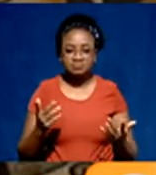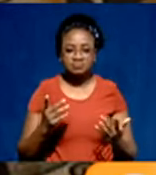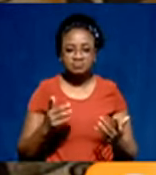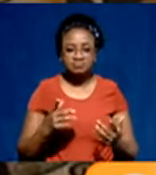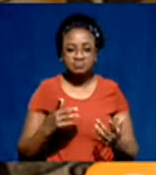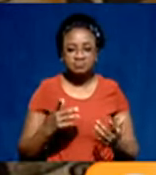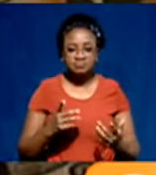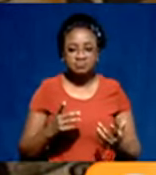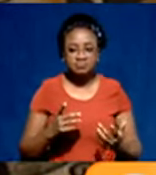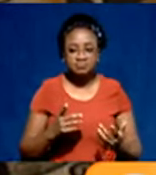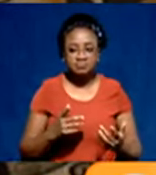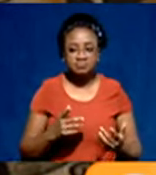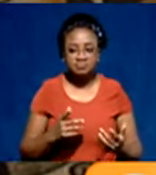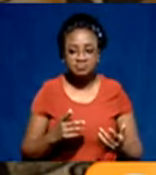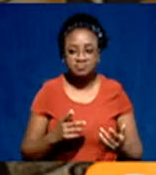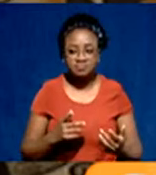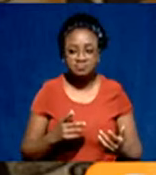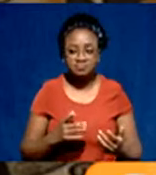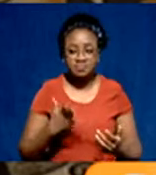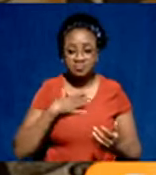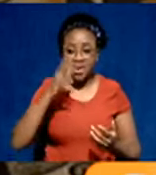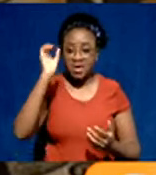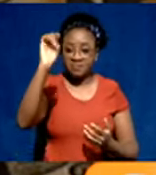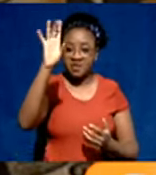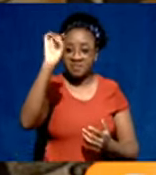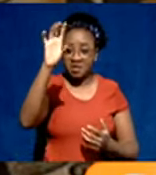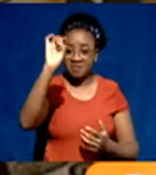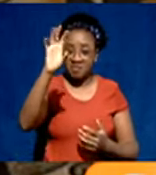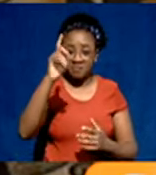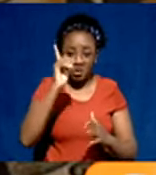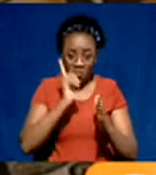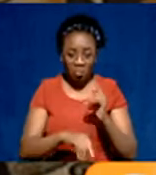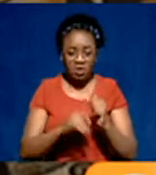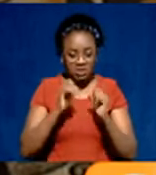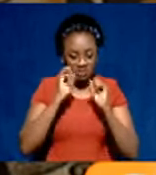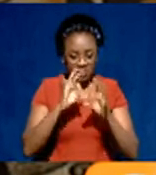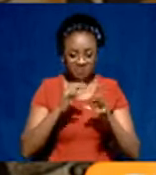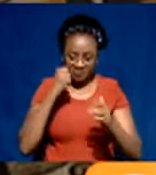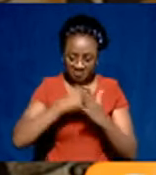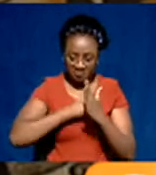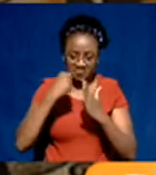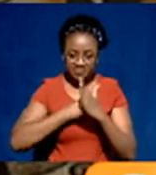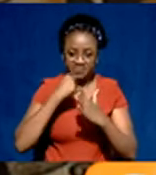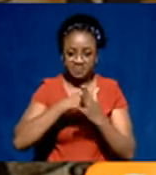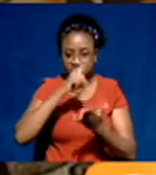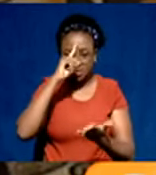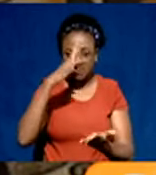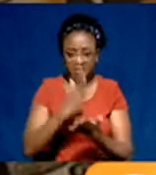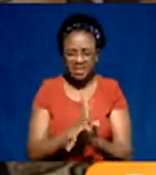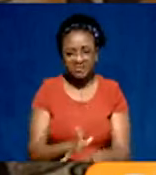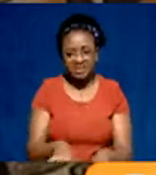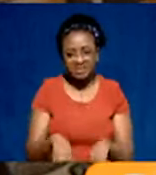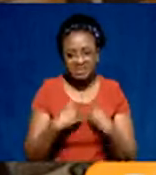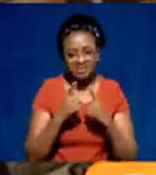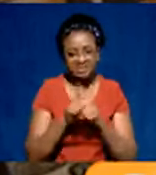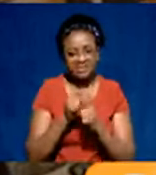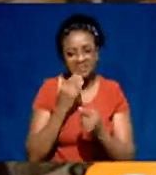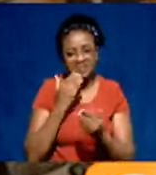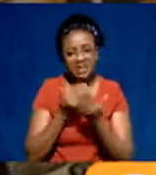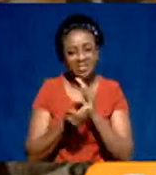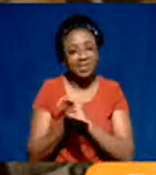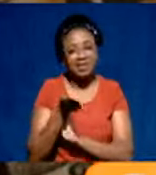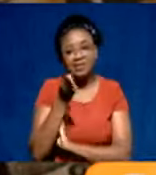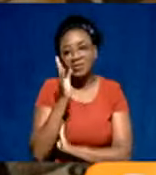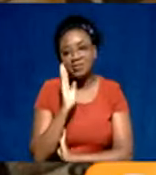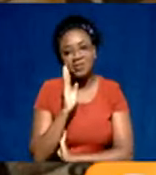determine future yangu ni kujituma na kuweza kujiamini. Na kwa hiyo namshukuru Mola